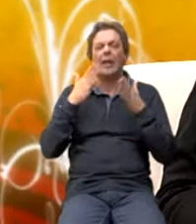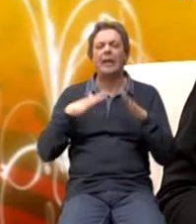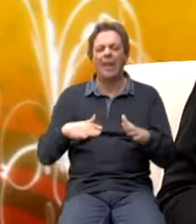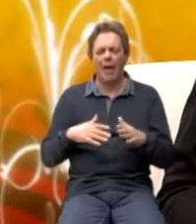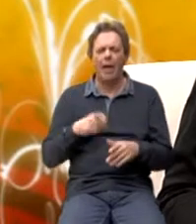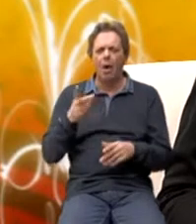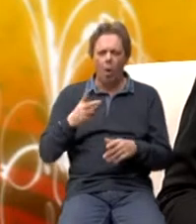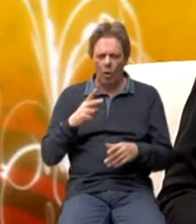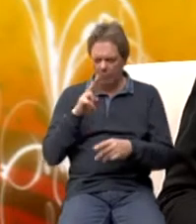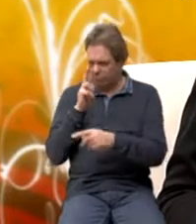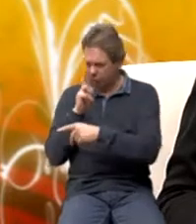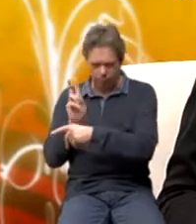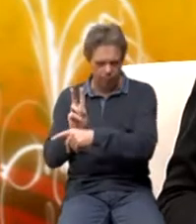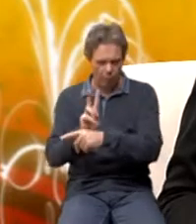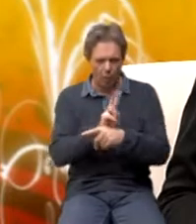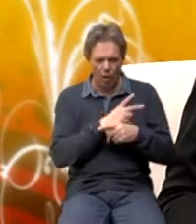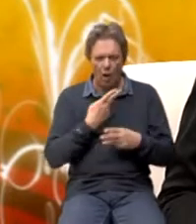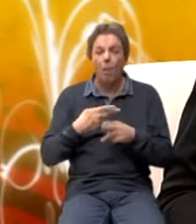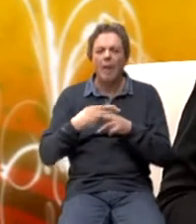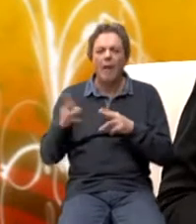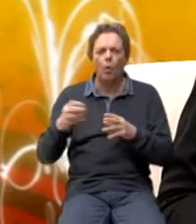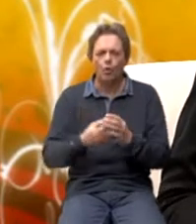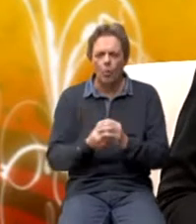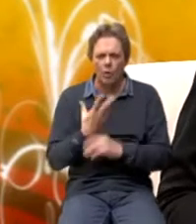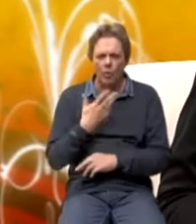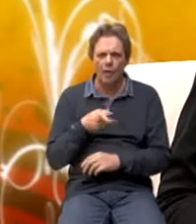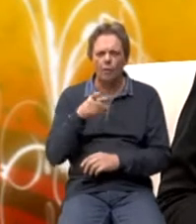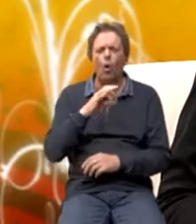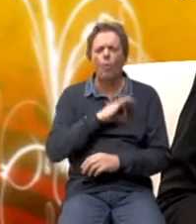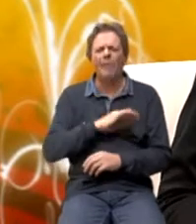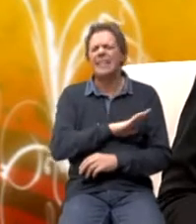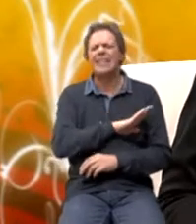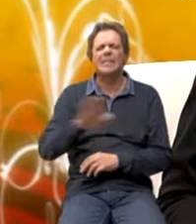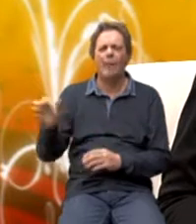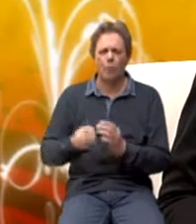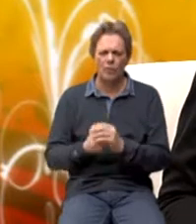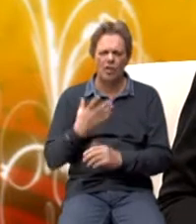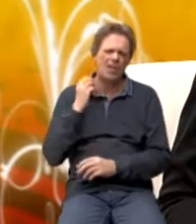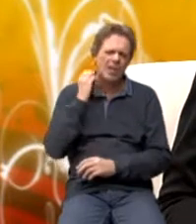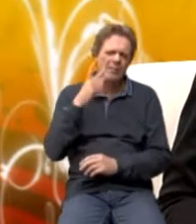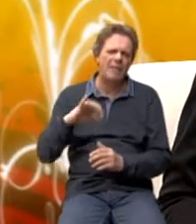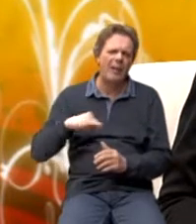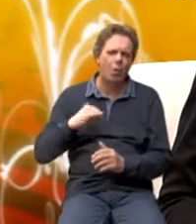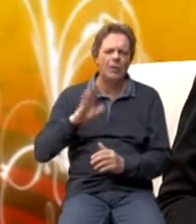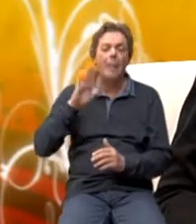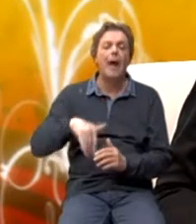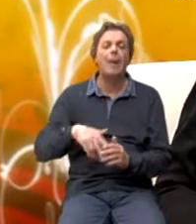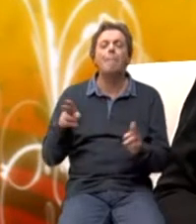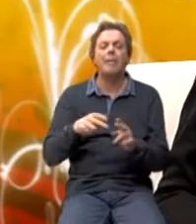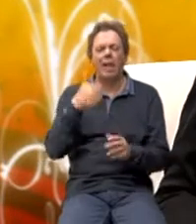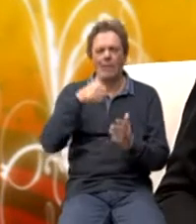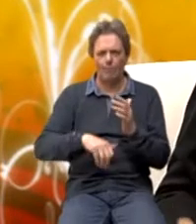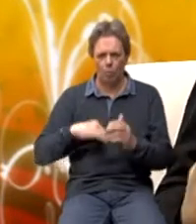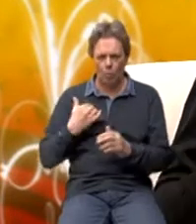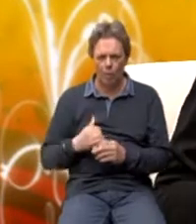Oni obavljaju kontrolu nad ekološkom proizvodnjom. Kontrola je obavezna za sve proizvođače svake godine, najmanje jednom godišnje.